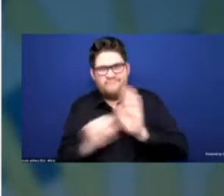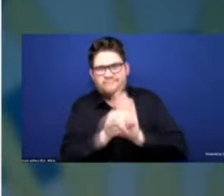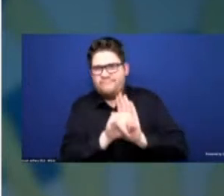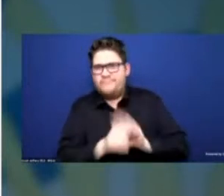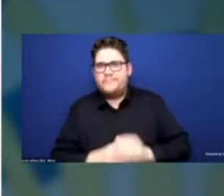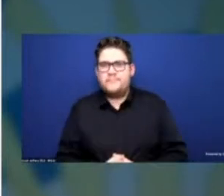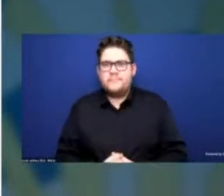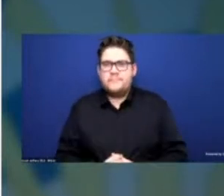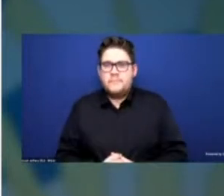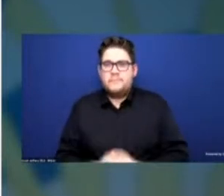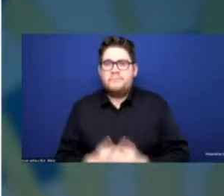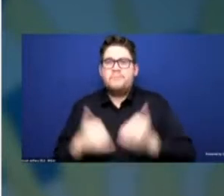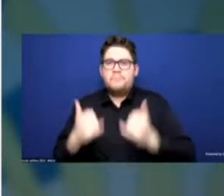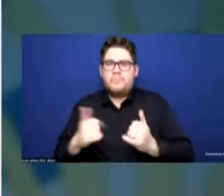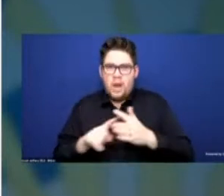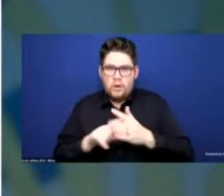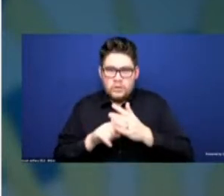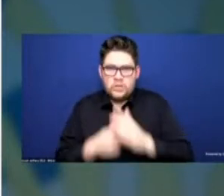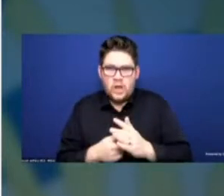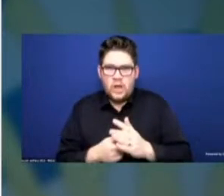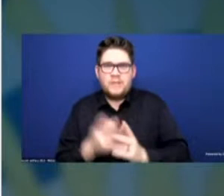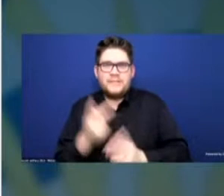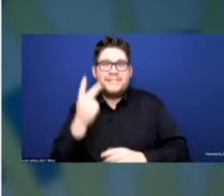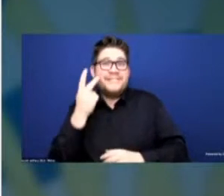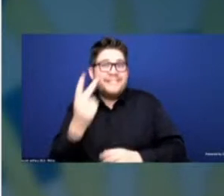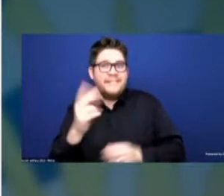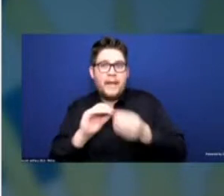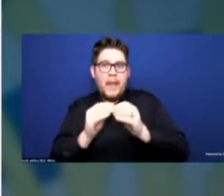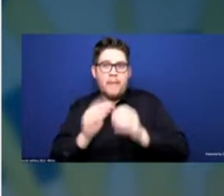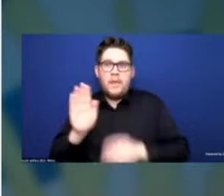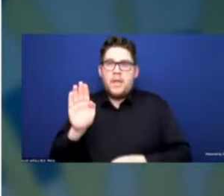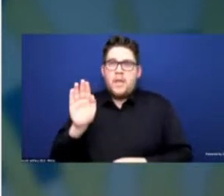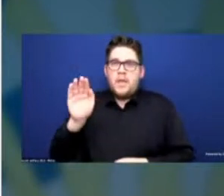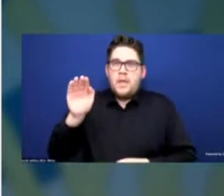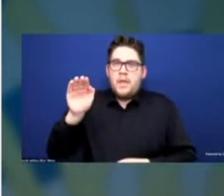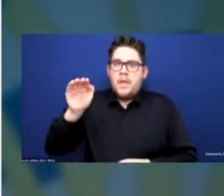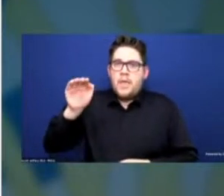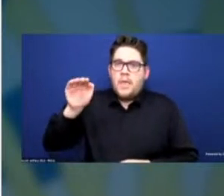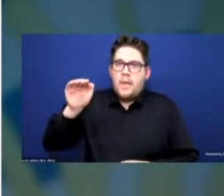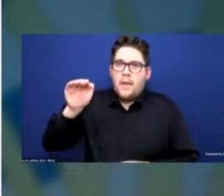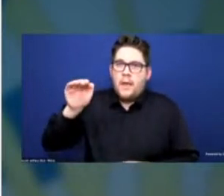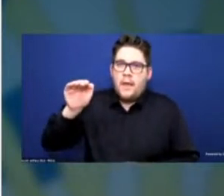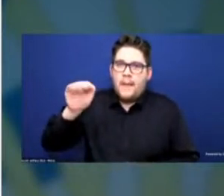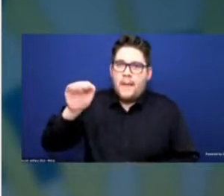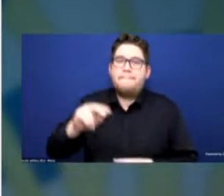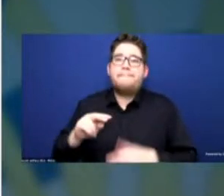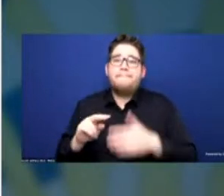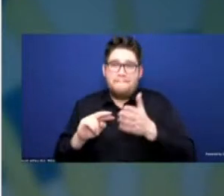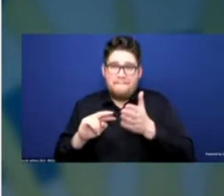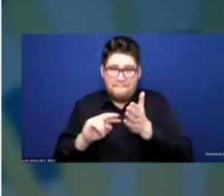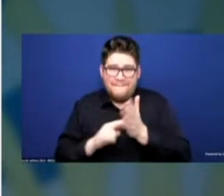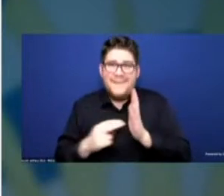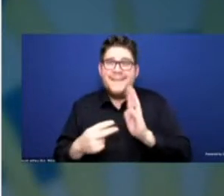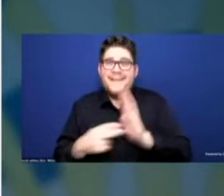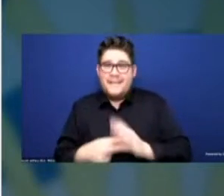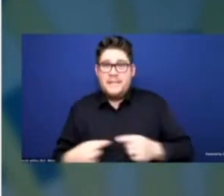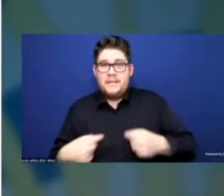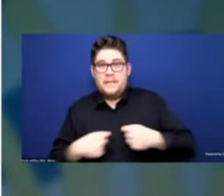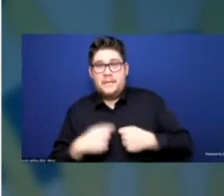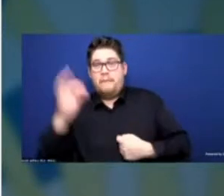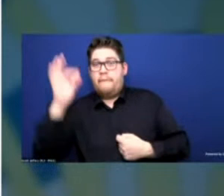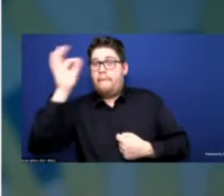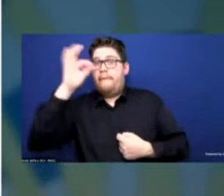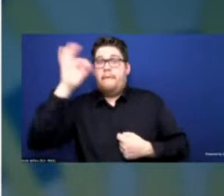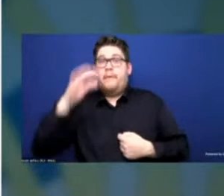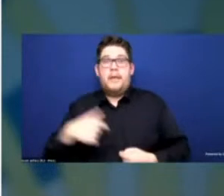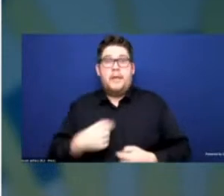the reproductive 沿岸 number, which 低了， means 变 that 成 people 1.13 are 了。 reducing those contacts that they 所 have 以这个也 where 是 the 说，希 virus 望大 can be 家